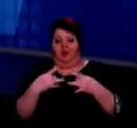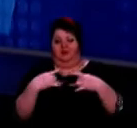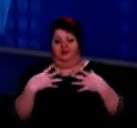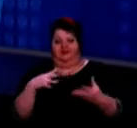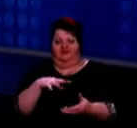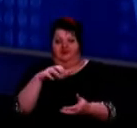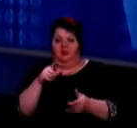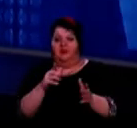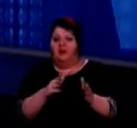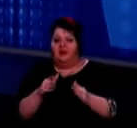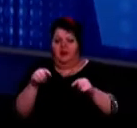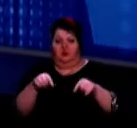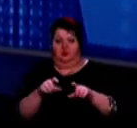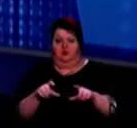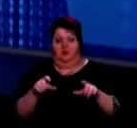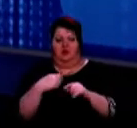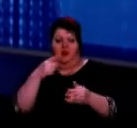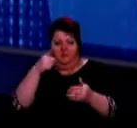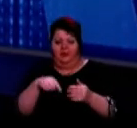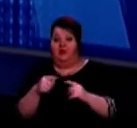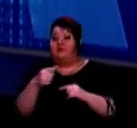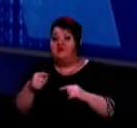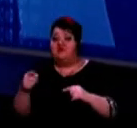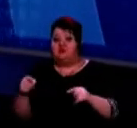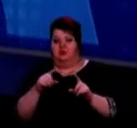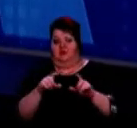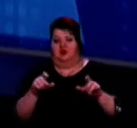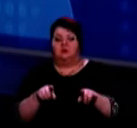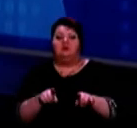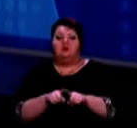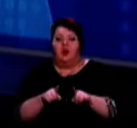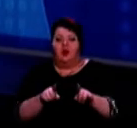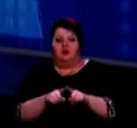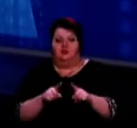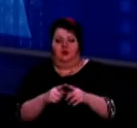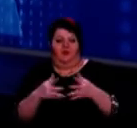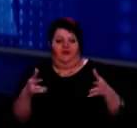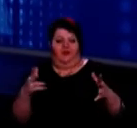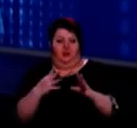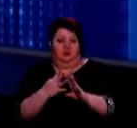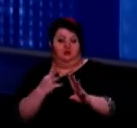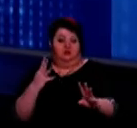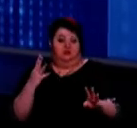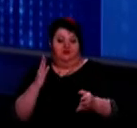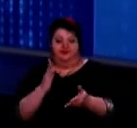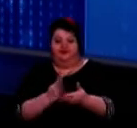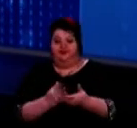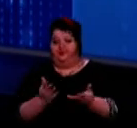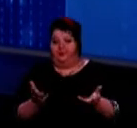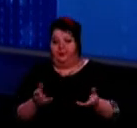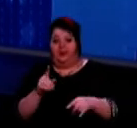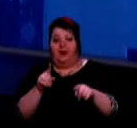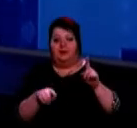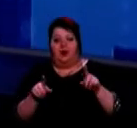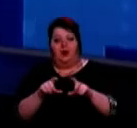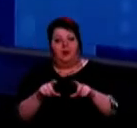не тільки в цьому магазині, я впевнена, що і в інших магазинах так само великі натовпи і скупчення людей. Єдине, що деякі